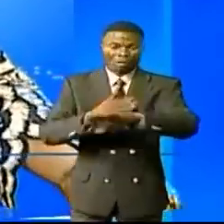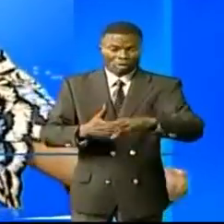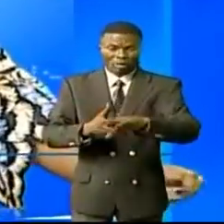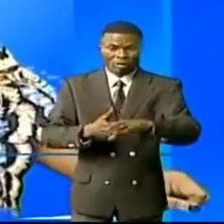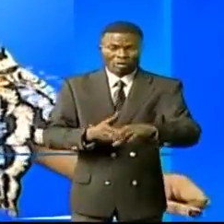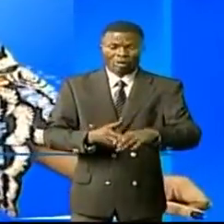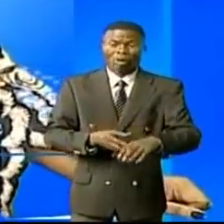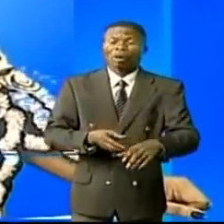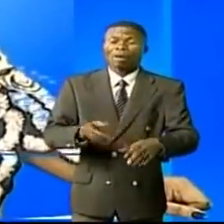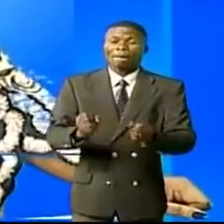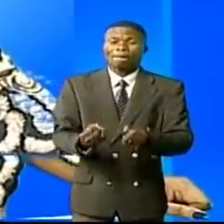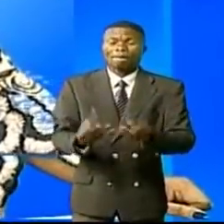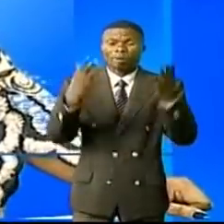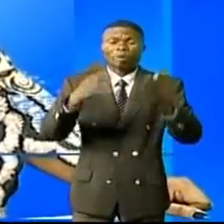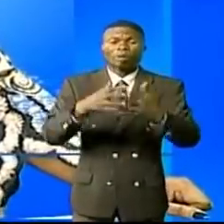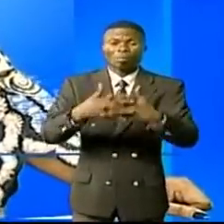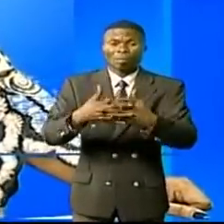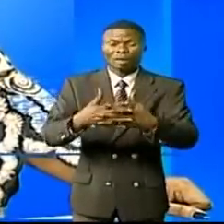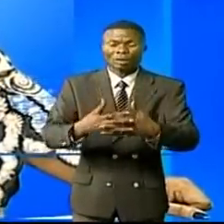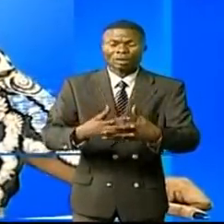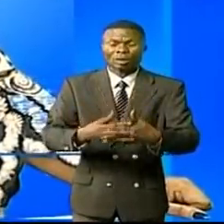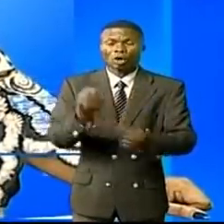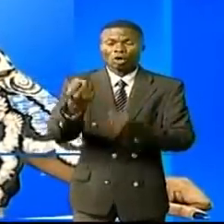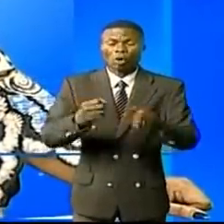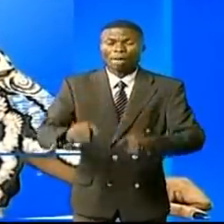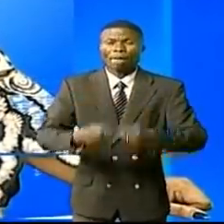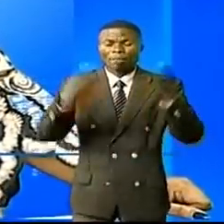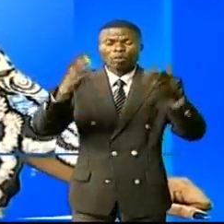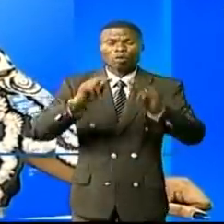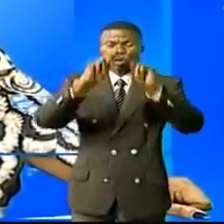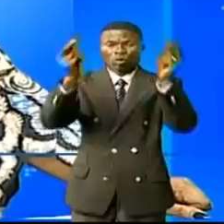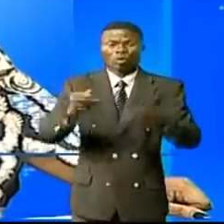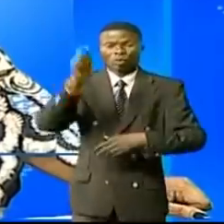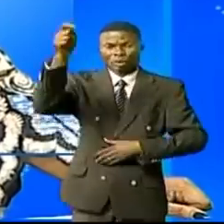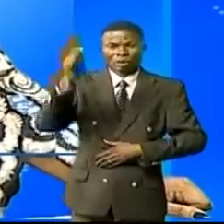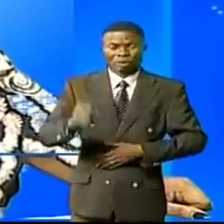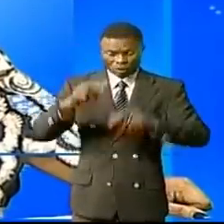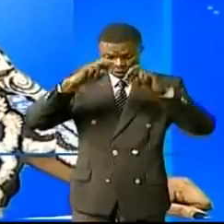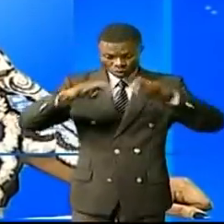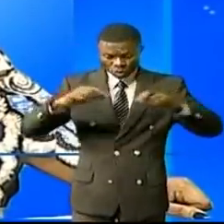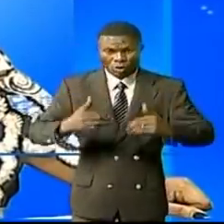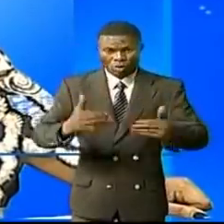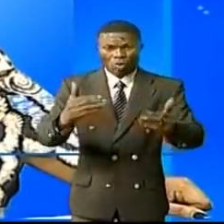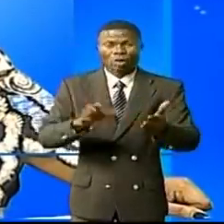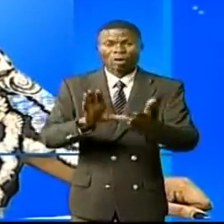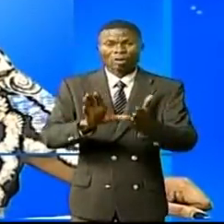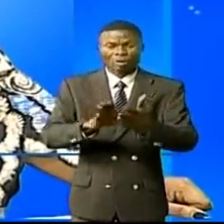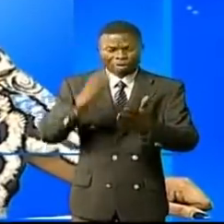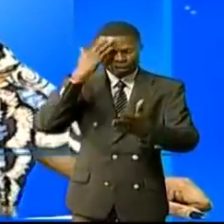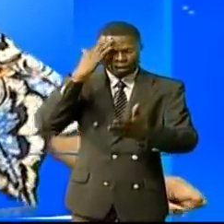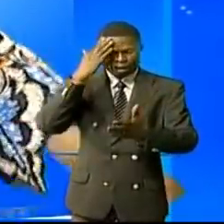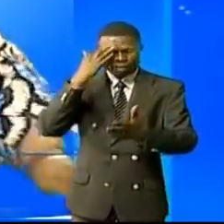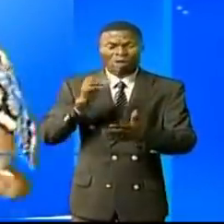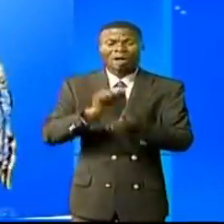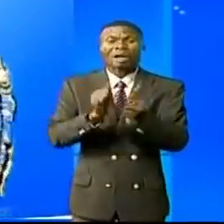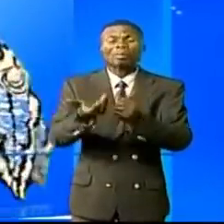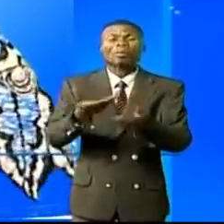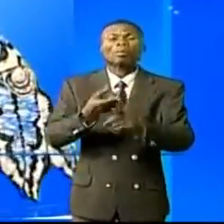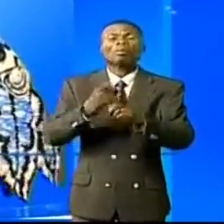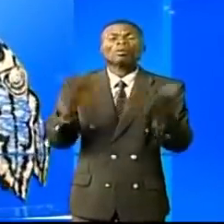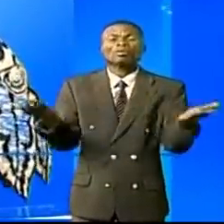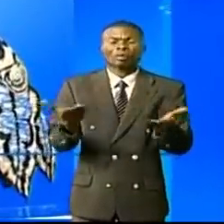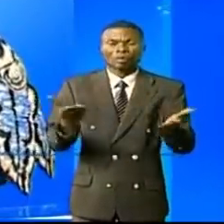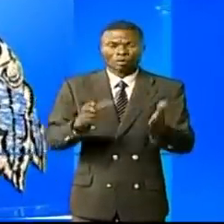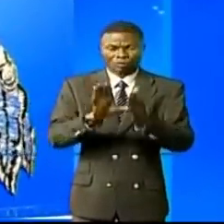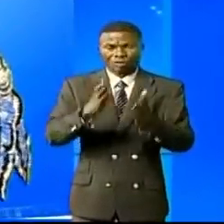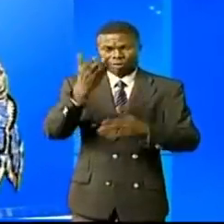hier soir d'un engin explosif au camp militaire Katindo. Les enquêtes se poursuivent pour déterminer l'origine de cette explosion.